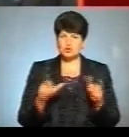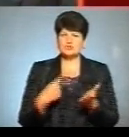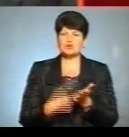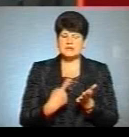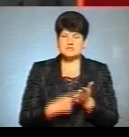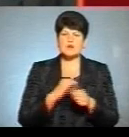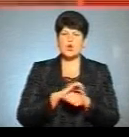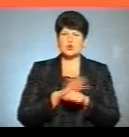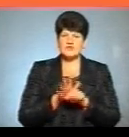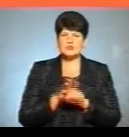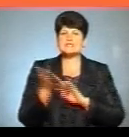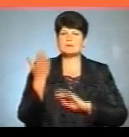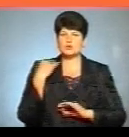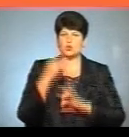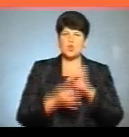коронавірус за минулу добу.